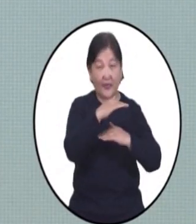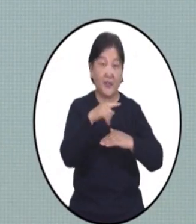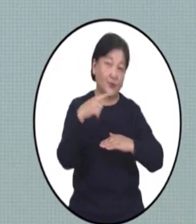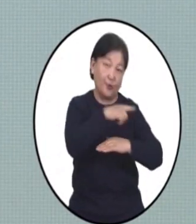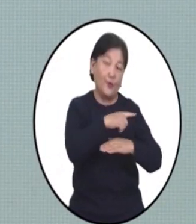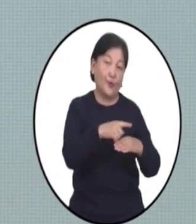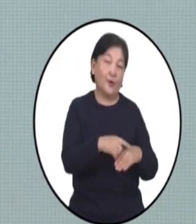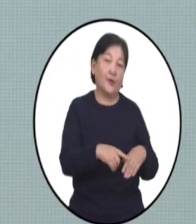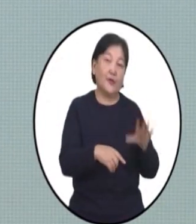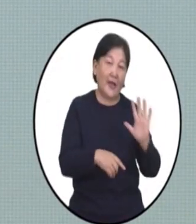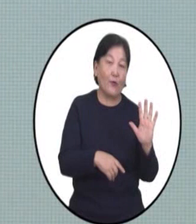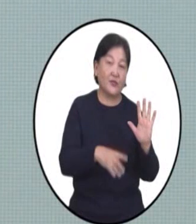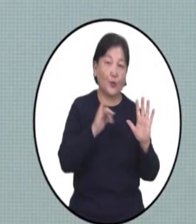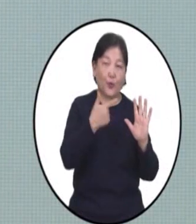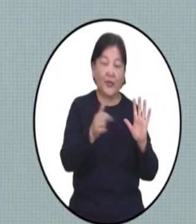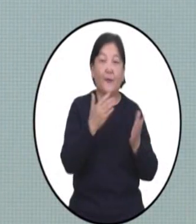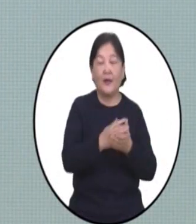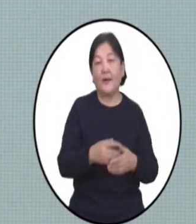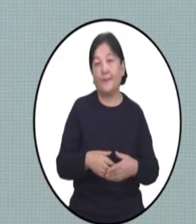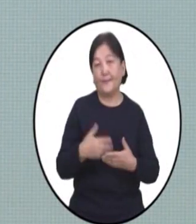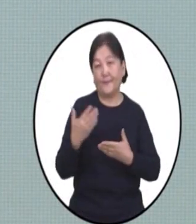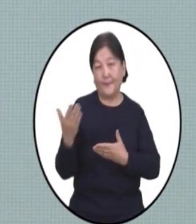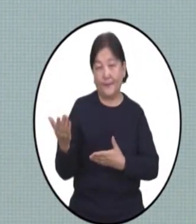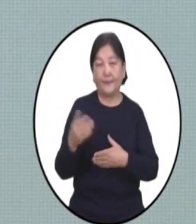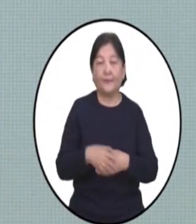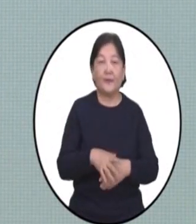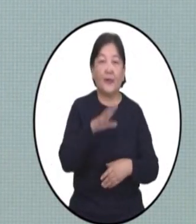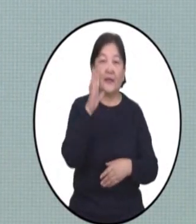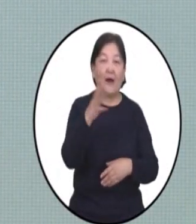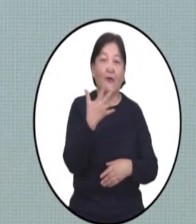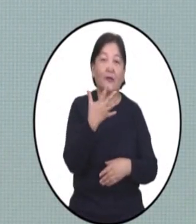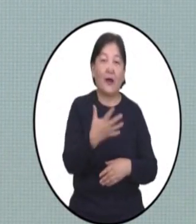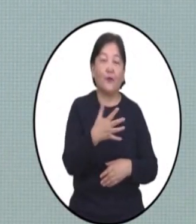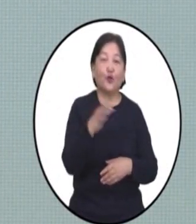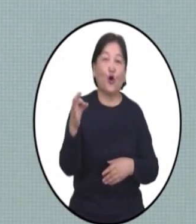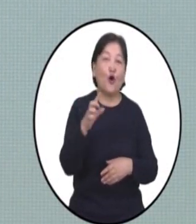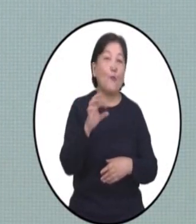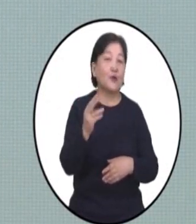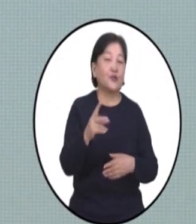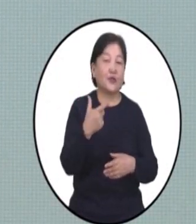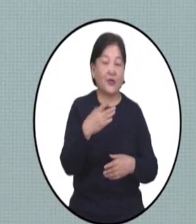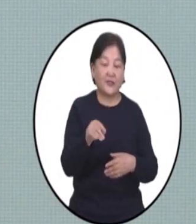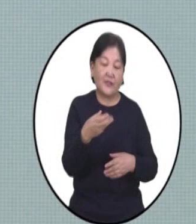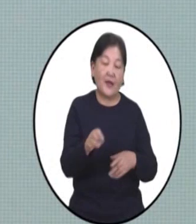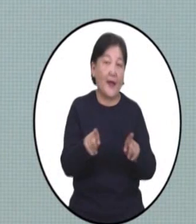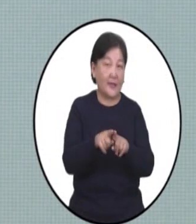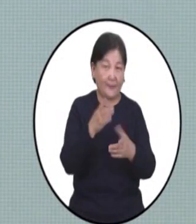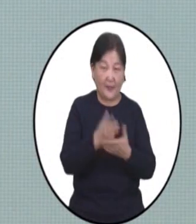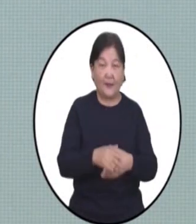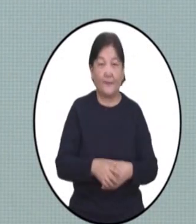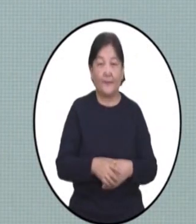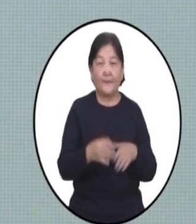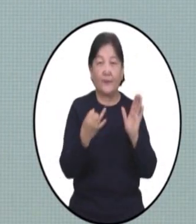5 гэсэн утгыг 5 бодлого бодсон гэсэн илэрхийлэмж гарч ийн гэсэн үг. За, дээд кавертел олох юм бол